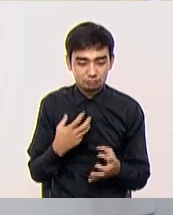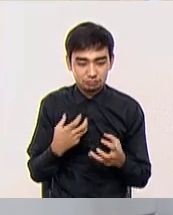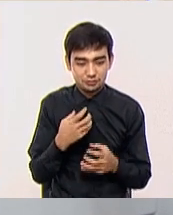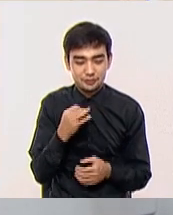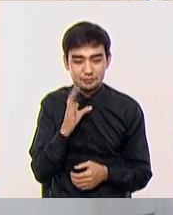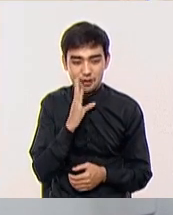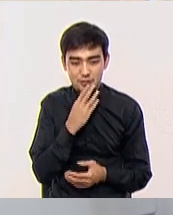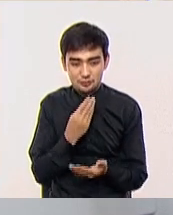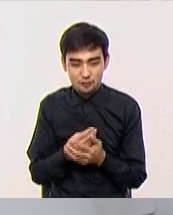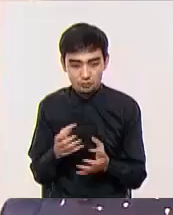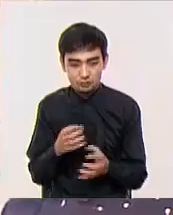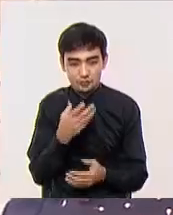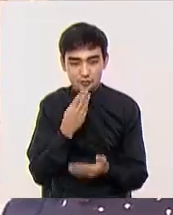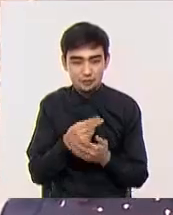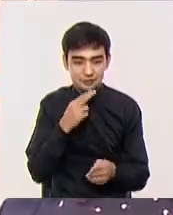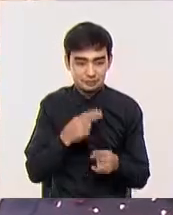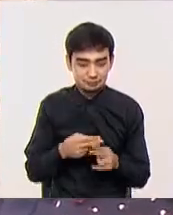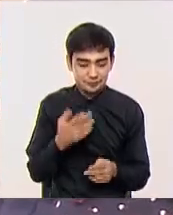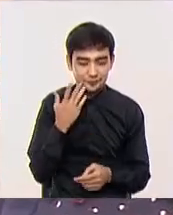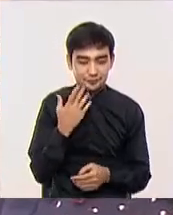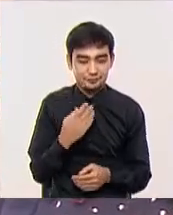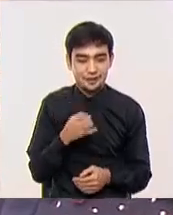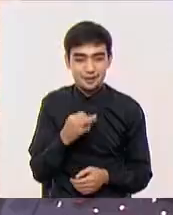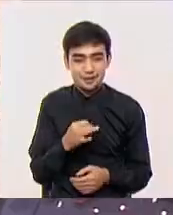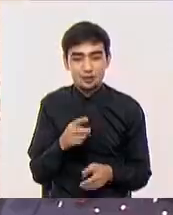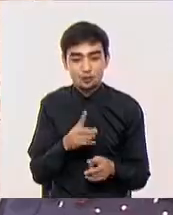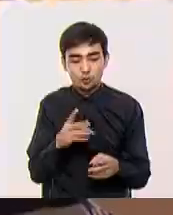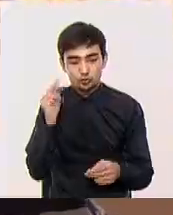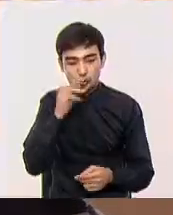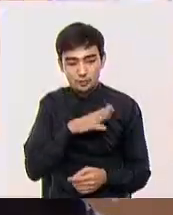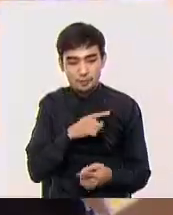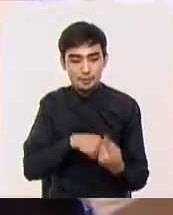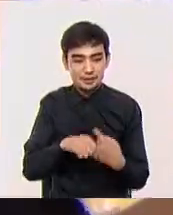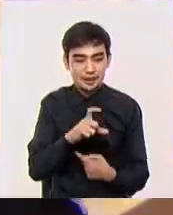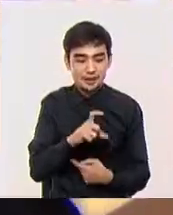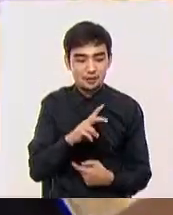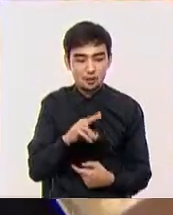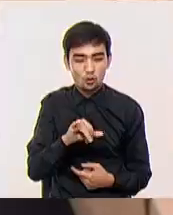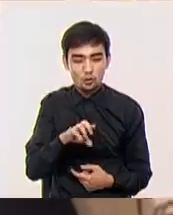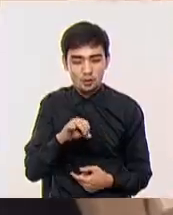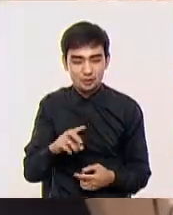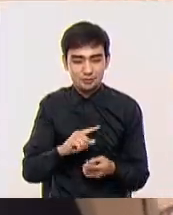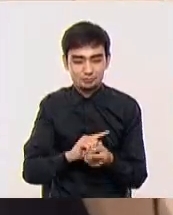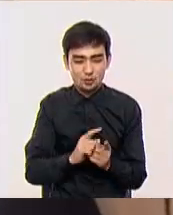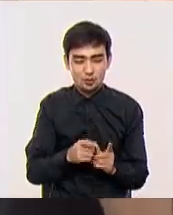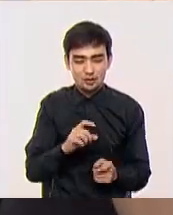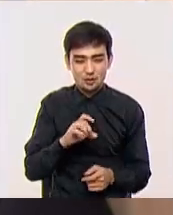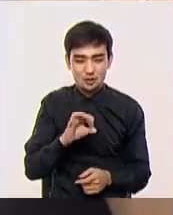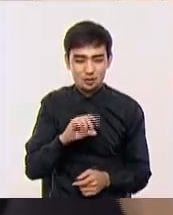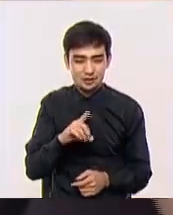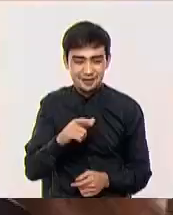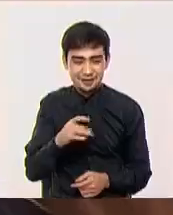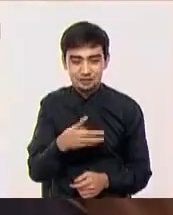маму, свою сестру. Среди тех, кто тоже прошел обучение в бизнес-инкубаторе «Узгерес Powered by Халык Фонд», вот